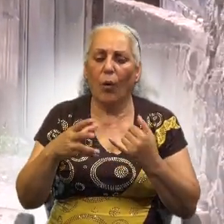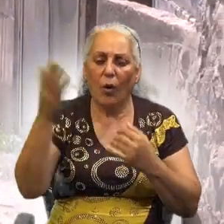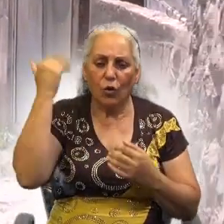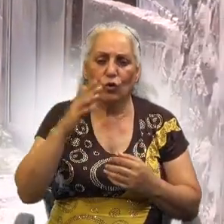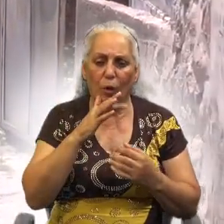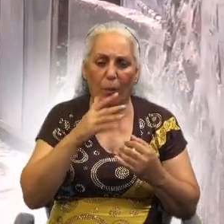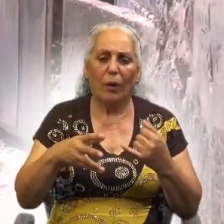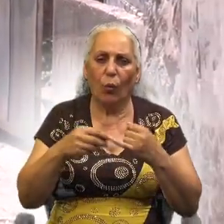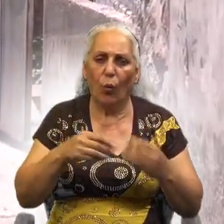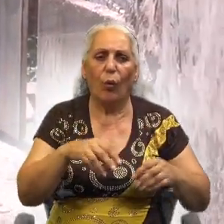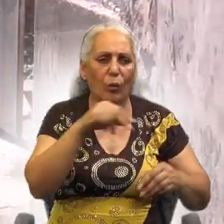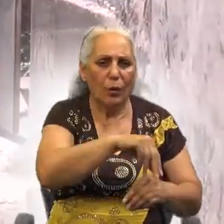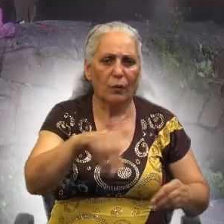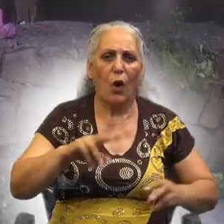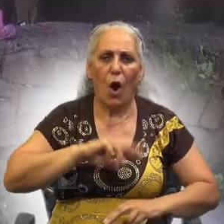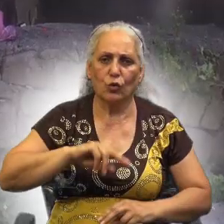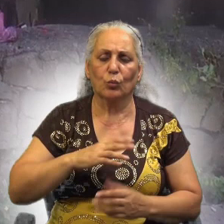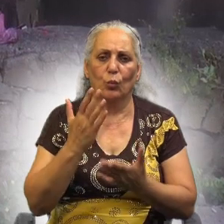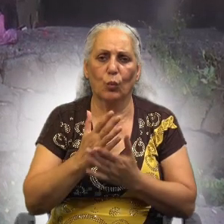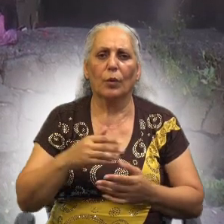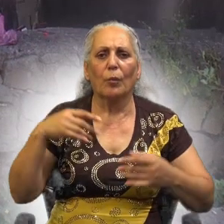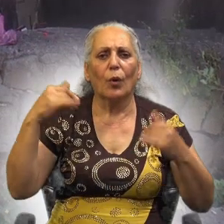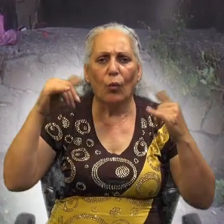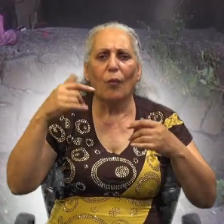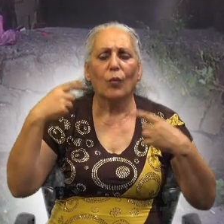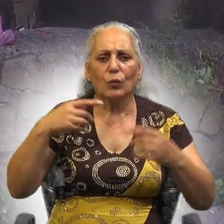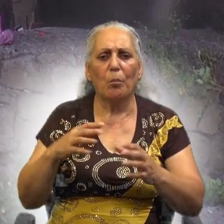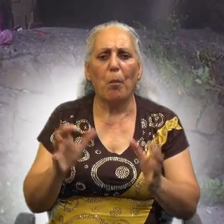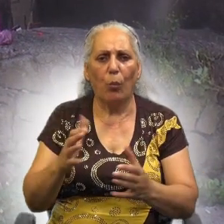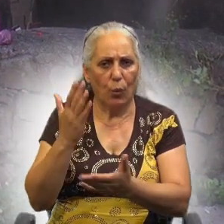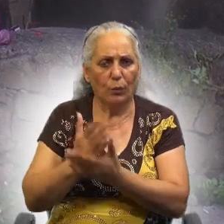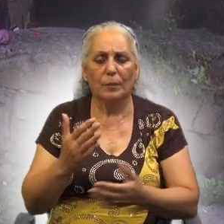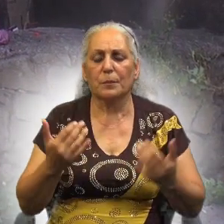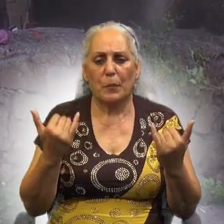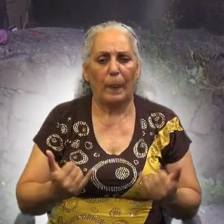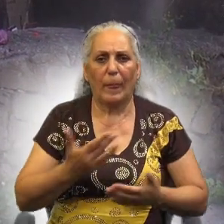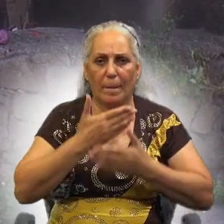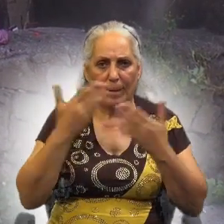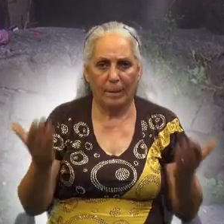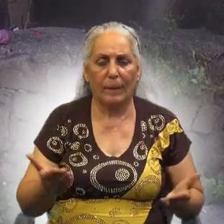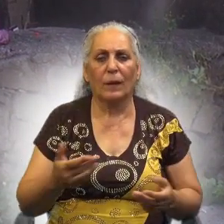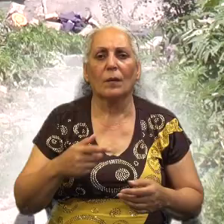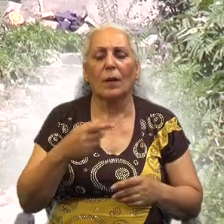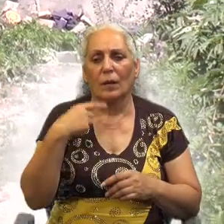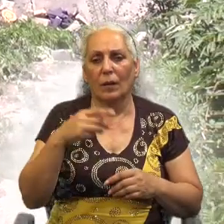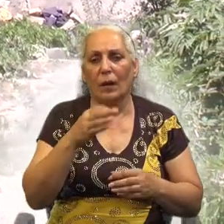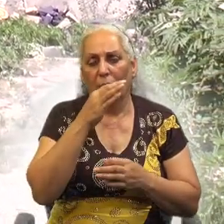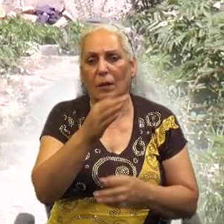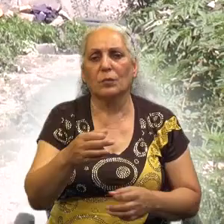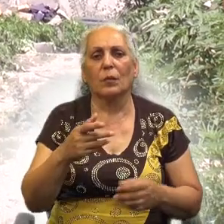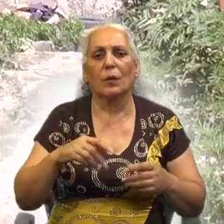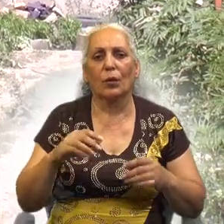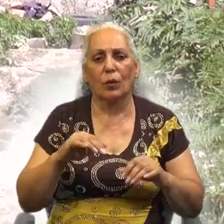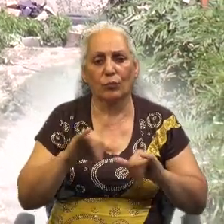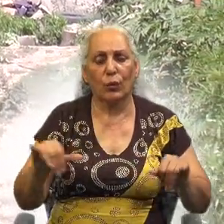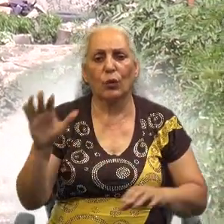ունեին, անասուններ էլ, սակայն բաժանումից հետո ոչ մի բան իրենց չի տրվել։ Ասում են, խոշորացման ժամանակ վտանգ կա, որ իրենց համայնքի